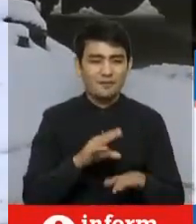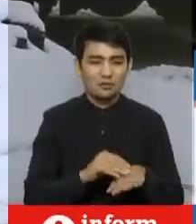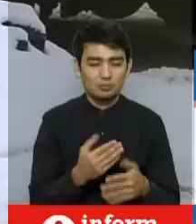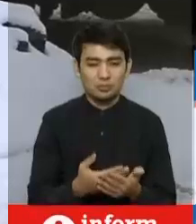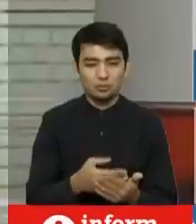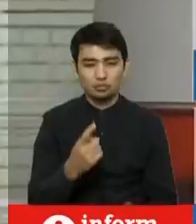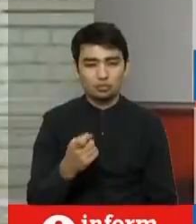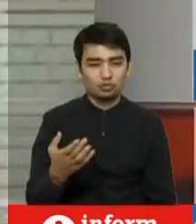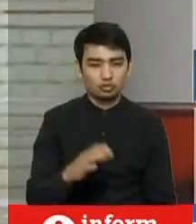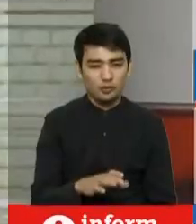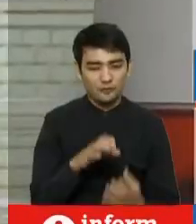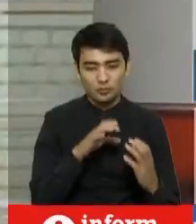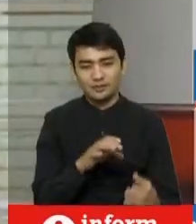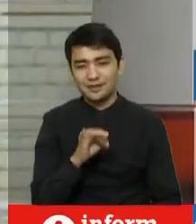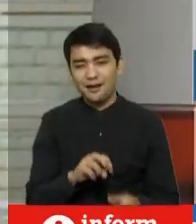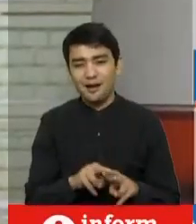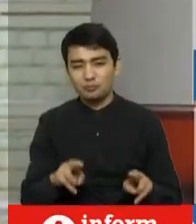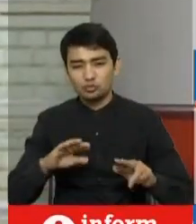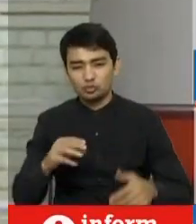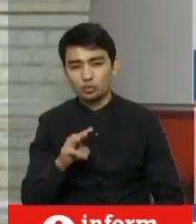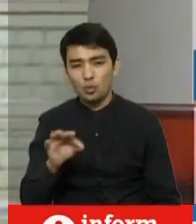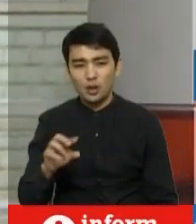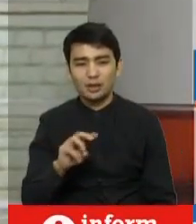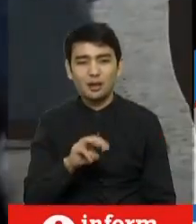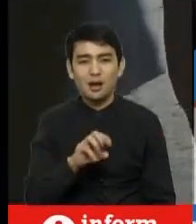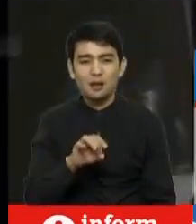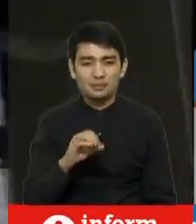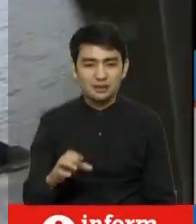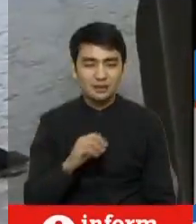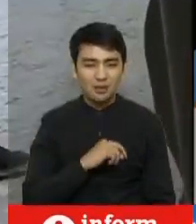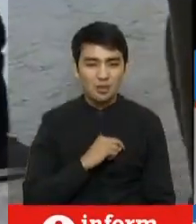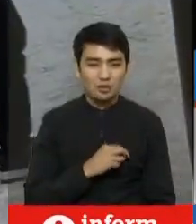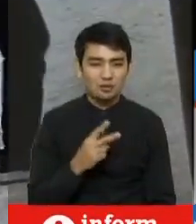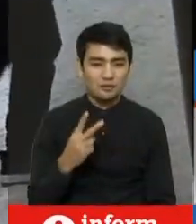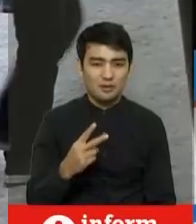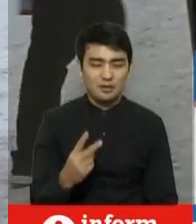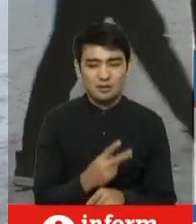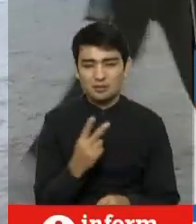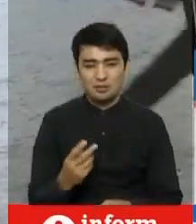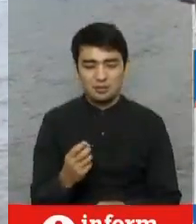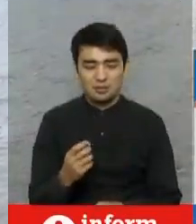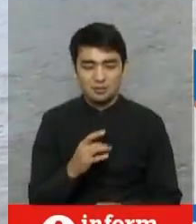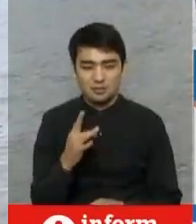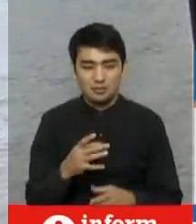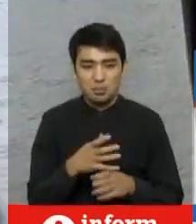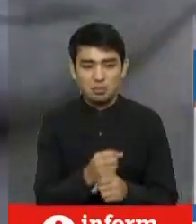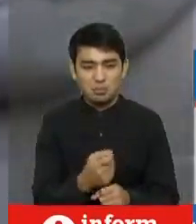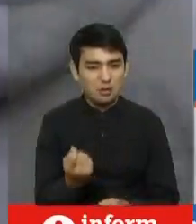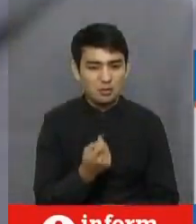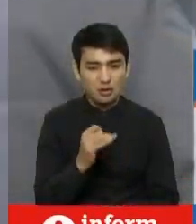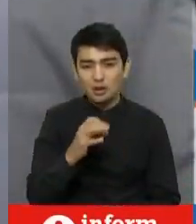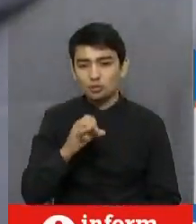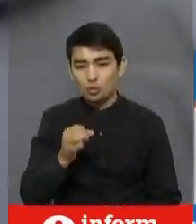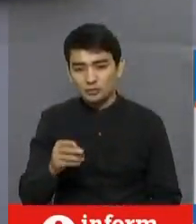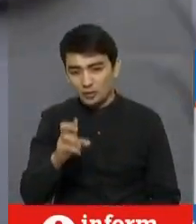100 автобусов. Такая же ситуация в ТО «Табас». Там тоже работало вдвое меньше транспорта. А ведь из местного бюджета на